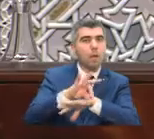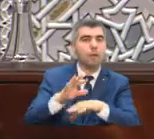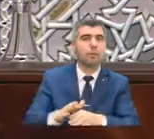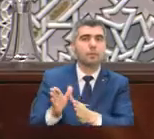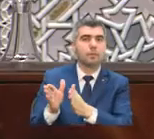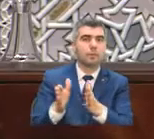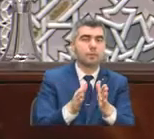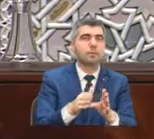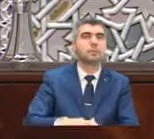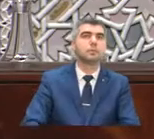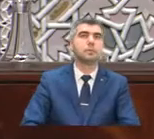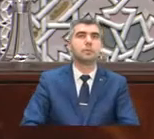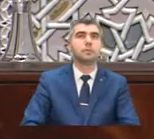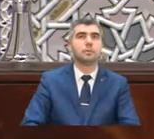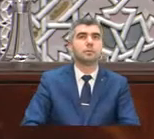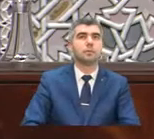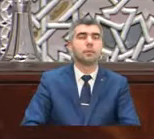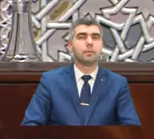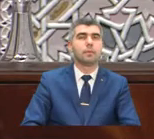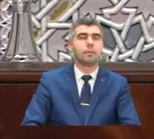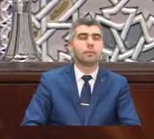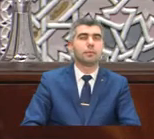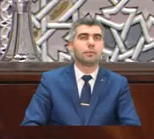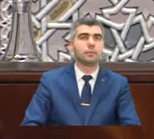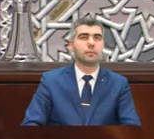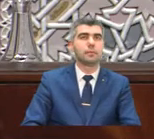كلمة السيد الوزير،